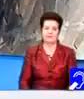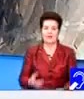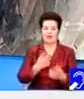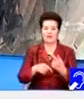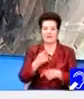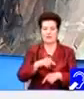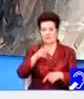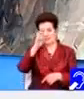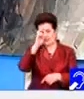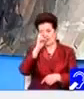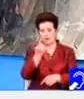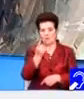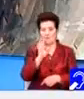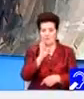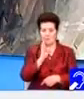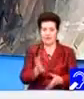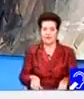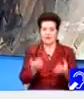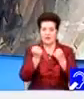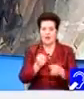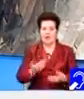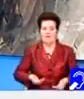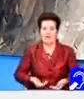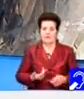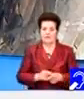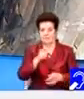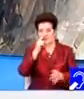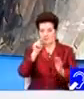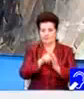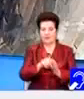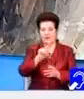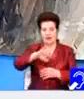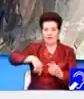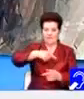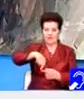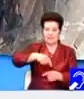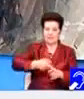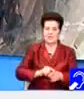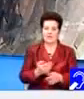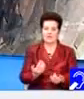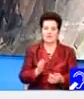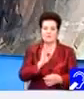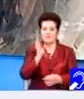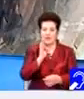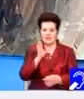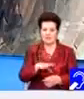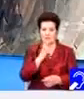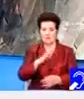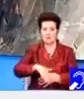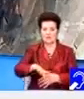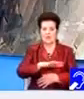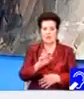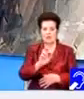Revenim la știri din țară. O femeie a fost la un pas să își piardă viața după ce a căzut într-o fântână. S-a întâmplat în această dimineață, în jurul orei 5, în